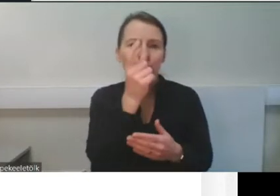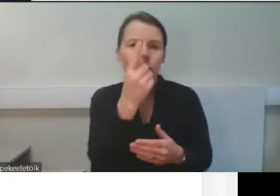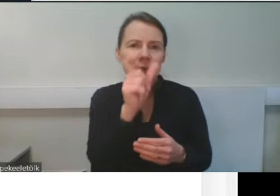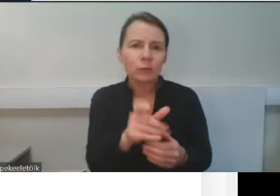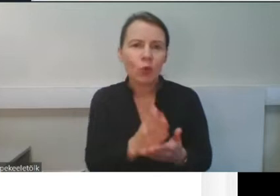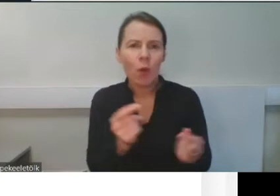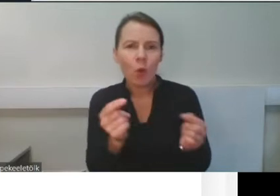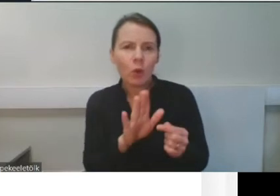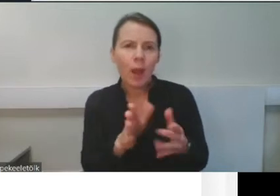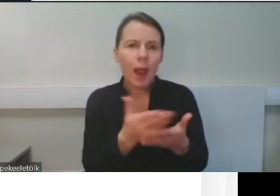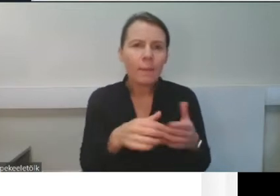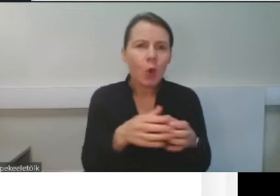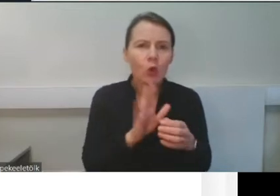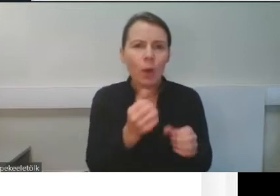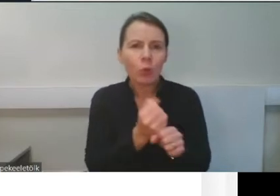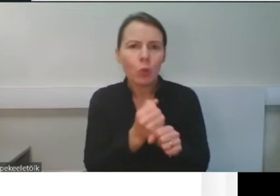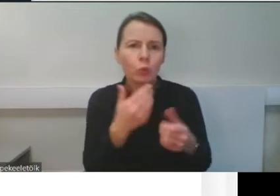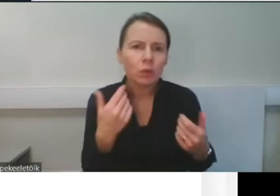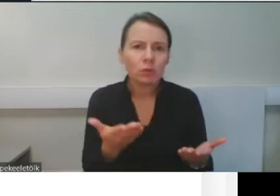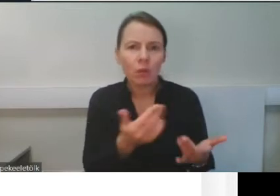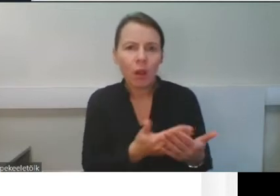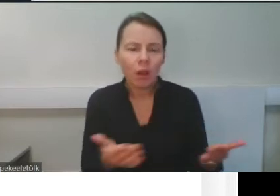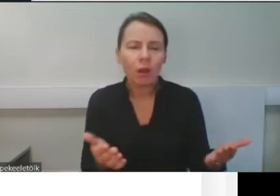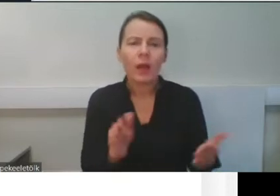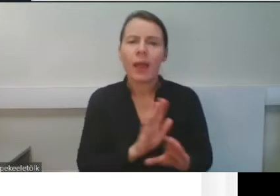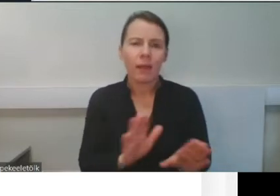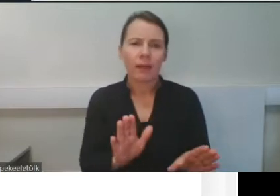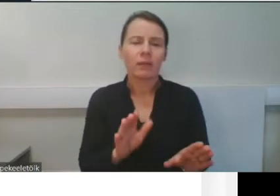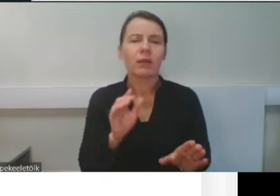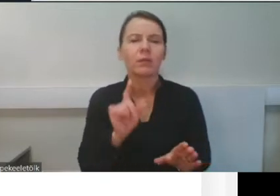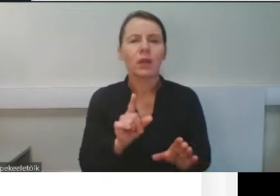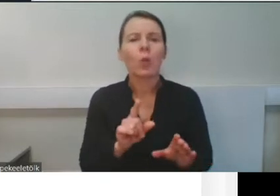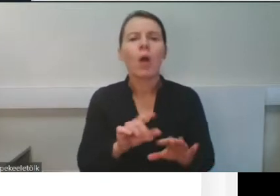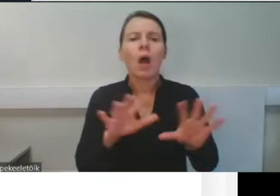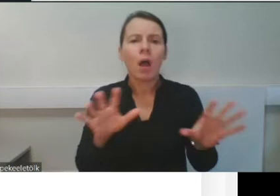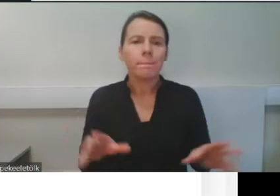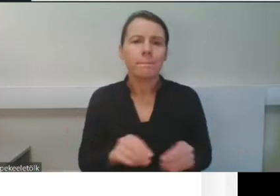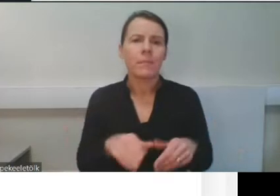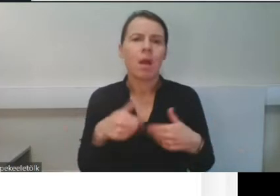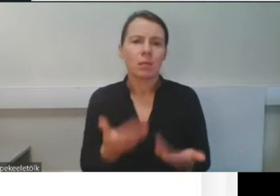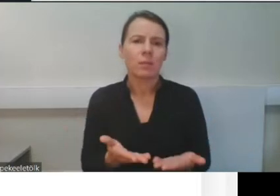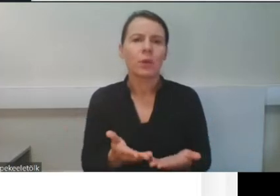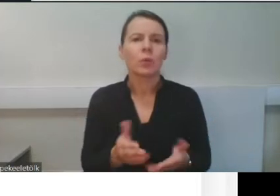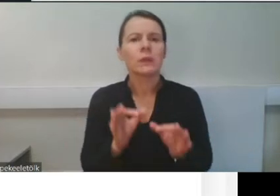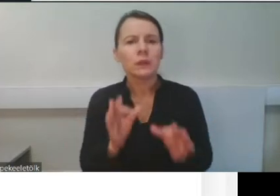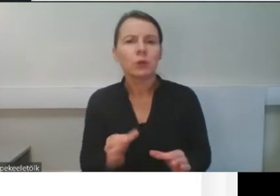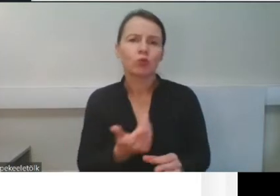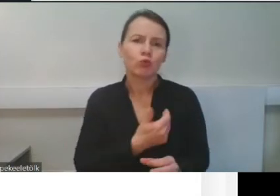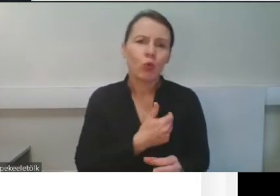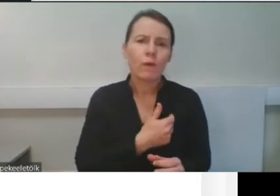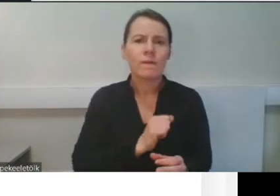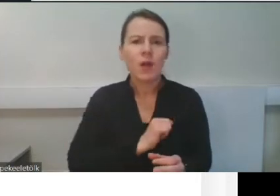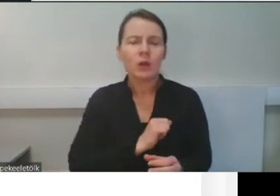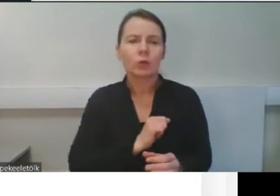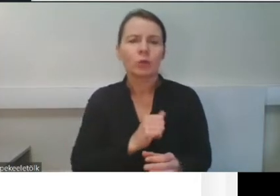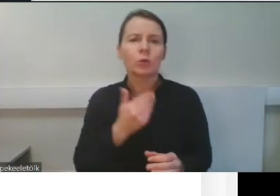seotud arengukavadega, aga just vaadates siis seda, et kas erinevad sihtrühmad, kas nende